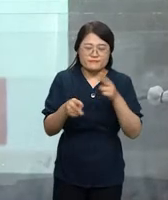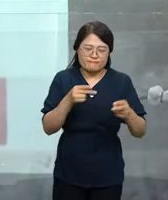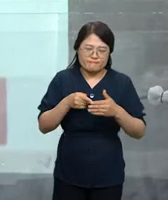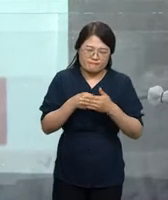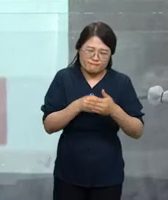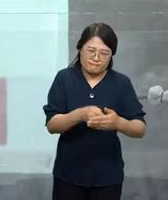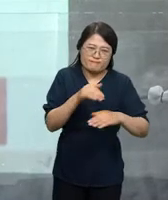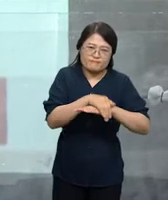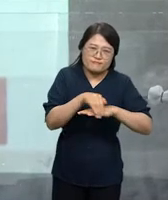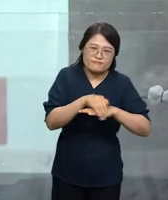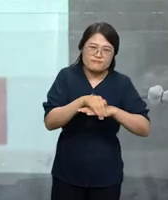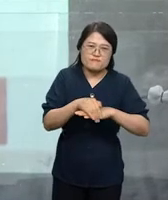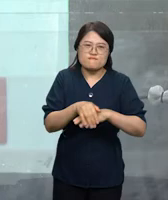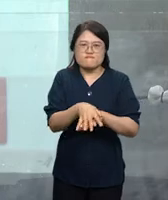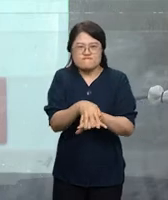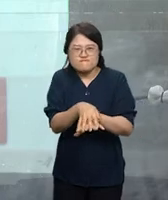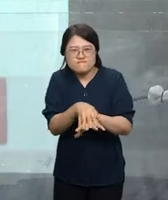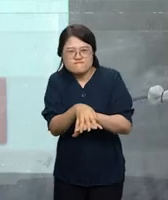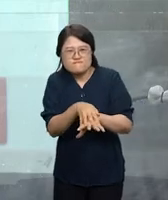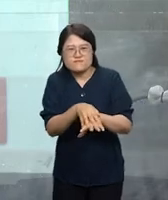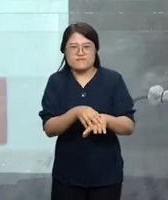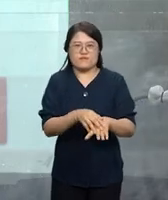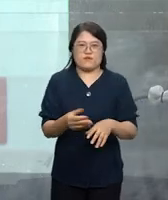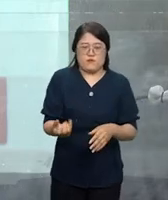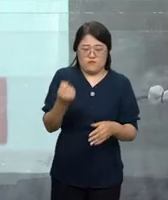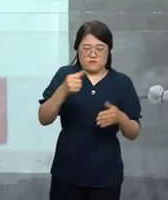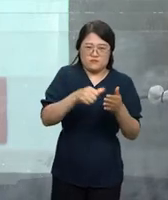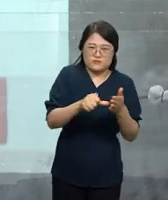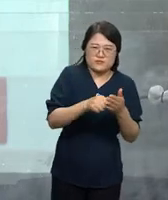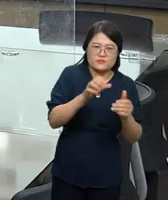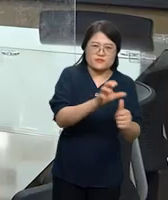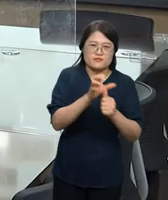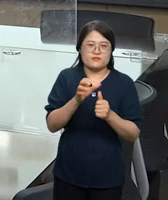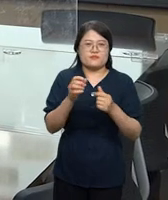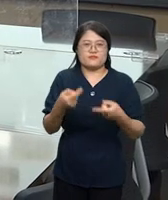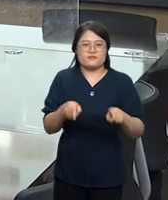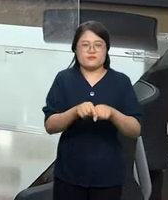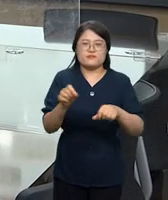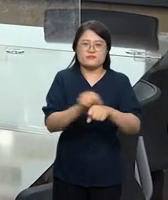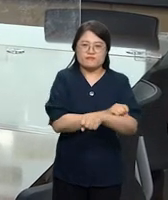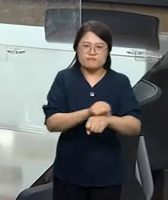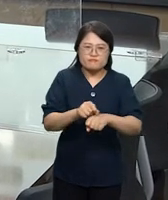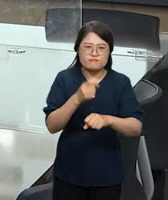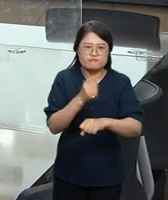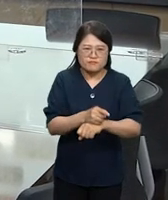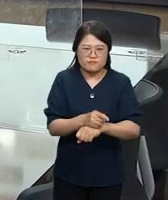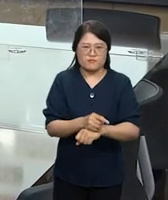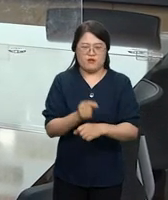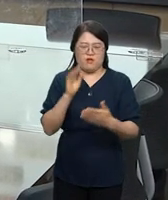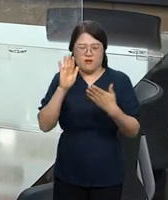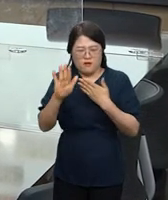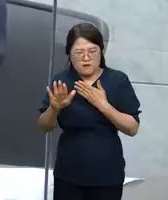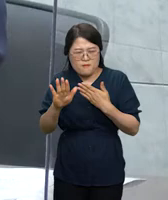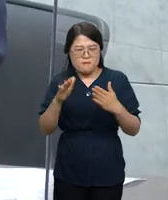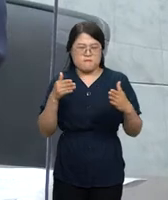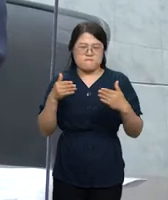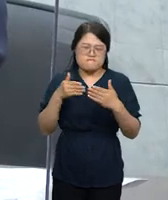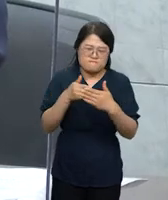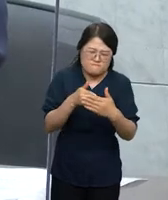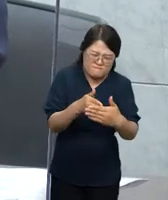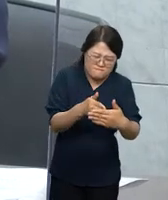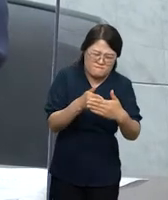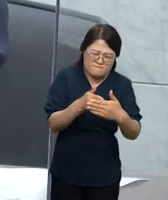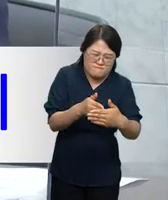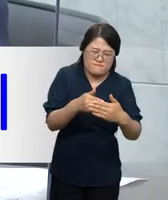및 추진 체계 구성, 그리고 보유자원 활용을 통한 지역문화 특성화 및 중장기 추진 로드맵 제시 등이